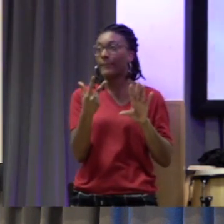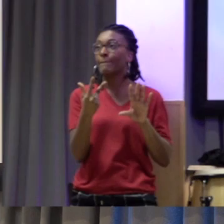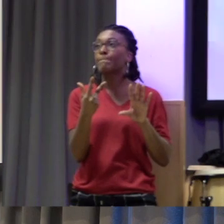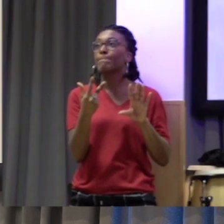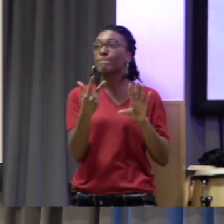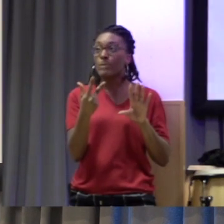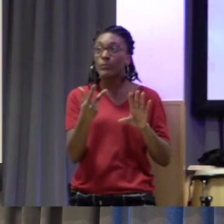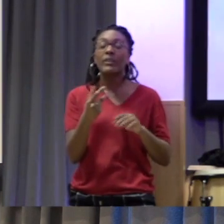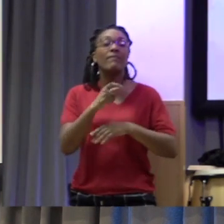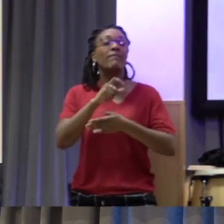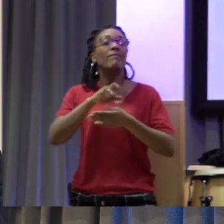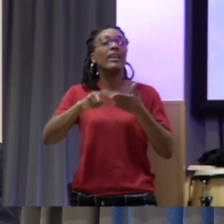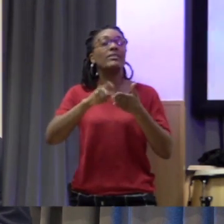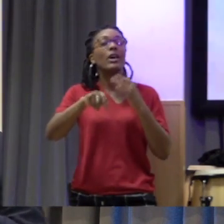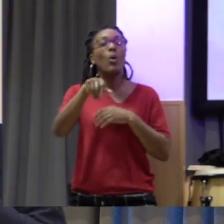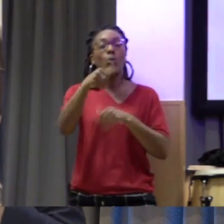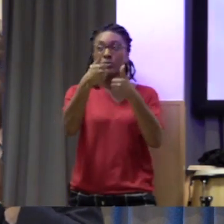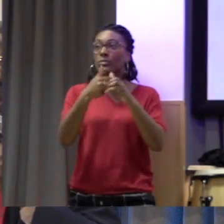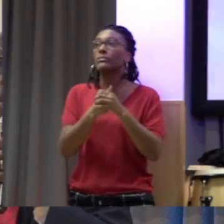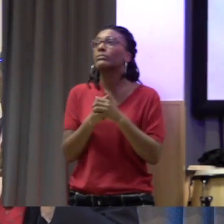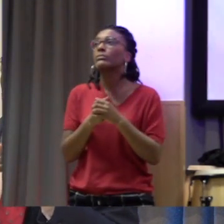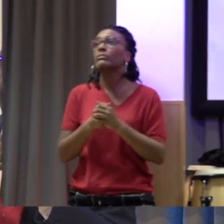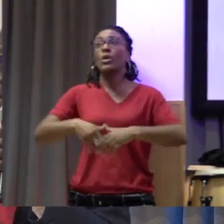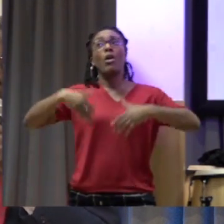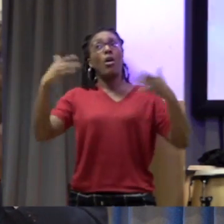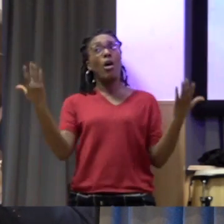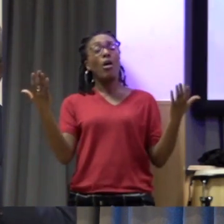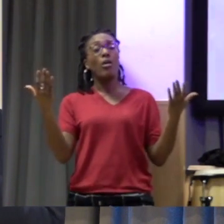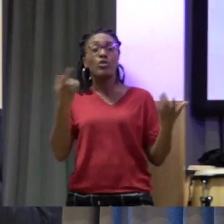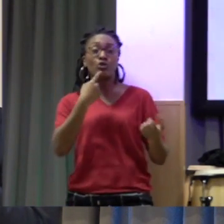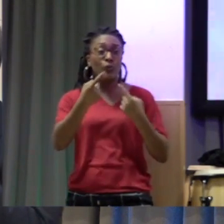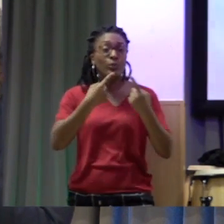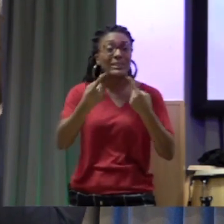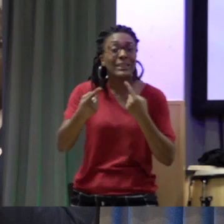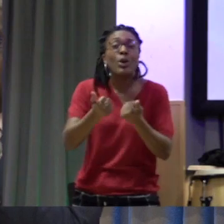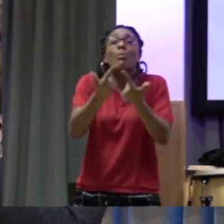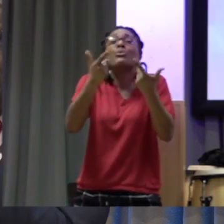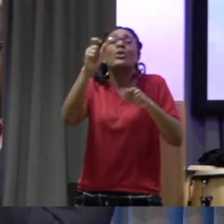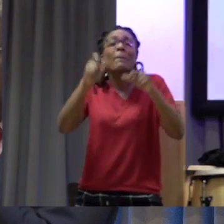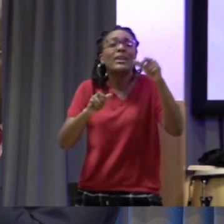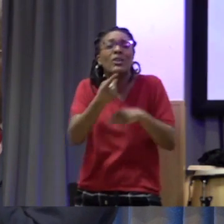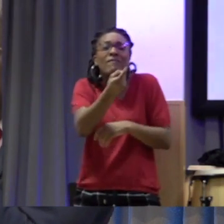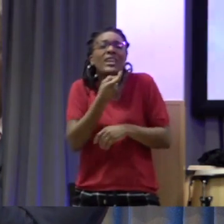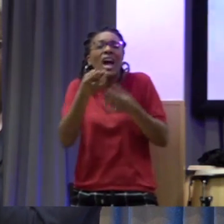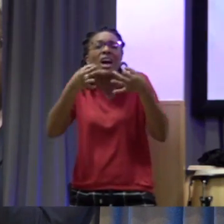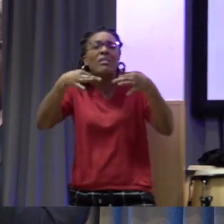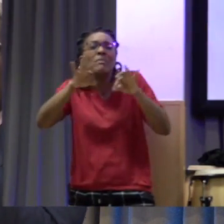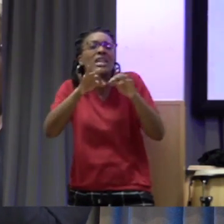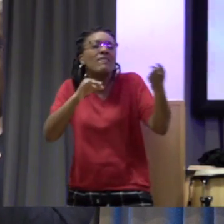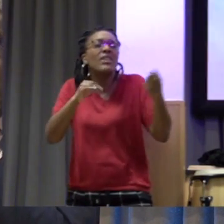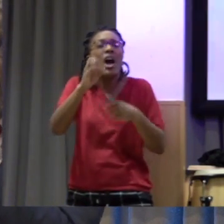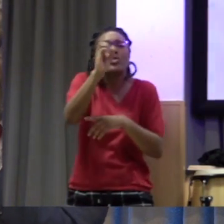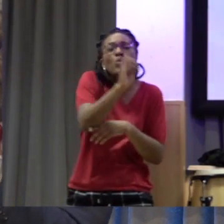Matthieu chapitre 8, il est dit, « Oh, je vous déclare que plusieurs personnes viendront de l'Orient et de l'Occident et